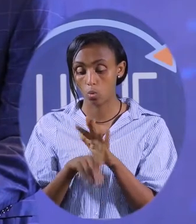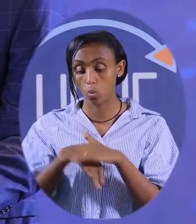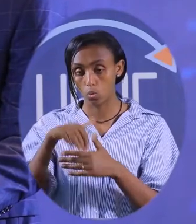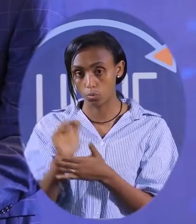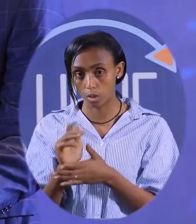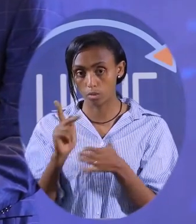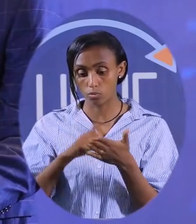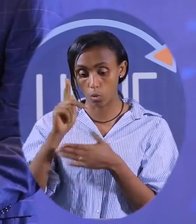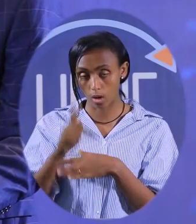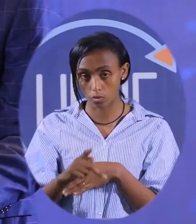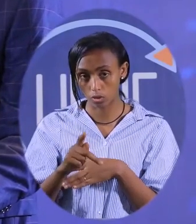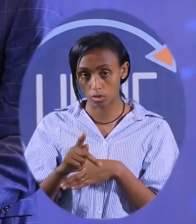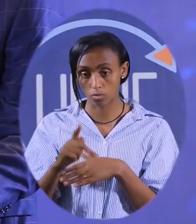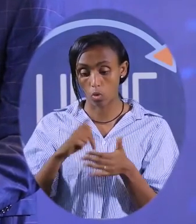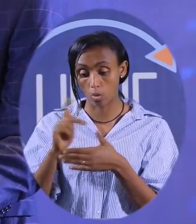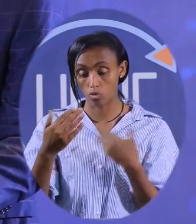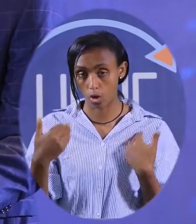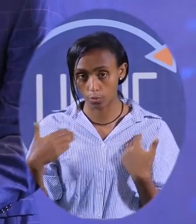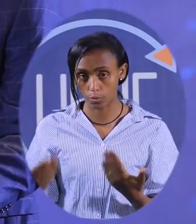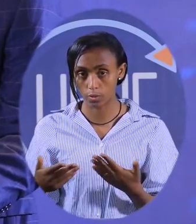ወጥቷል። ፕሮግራሞች አሉ።